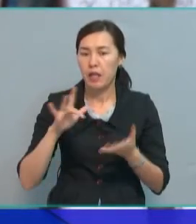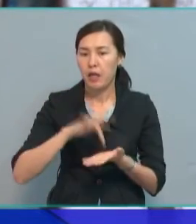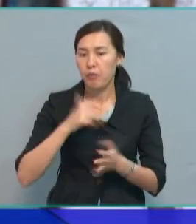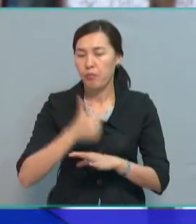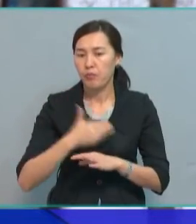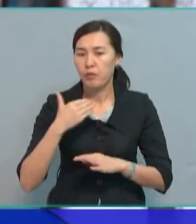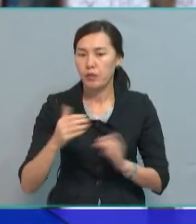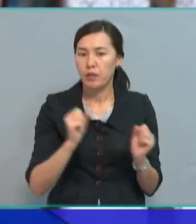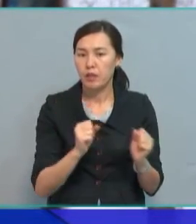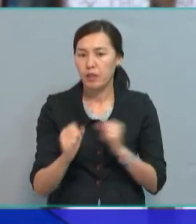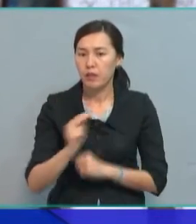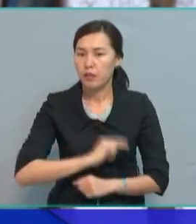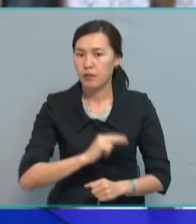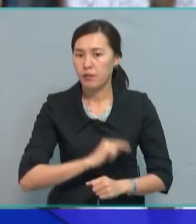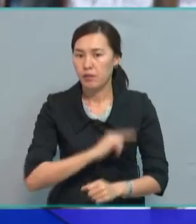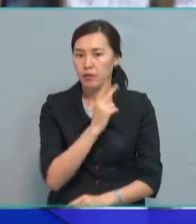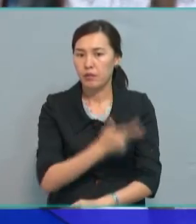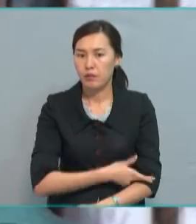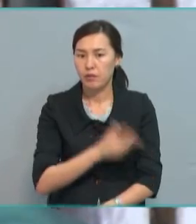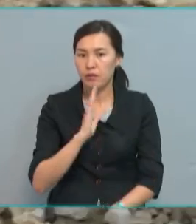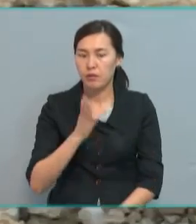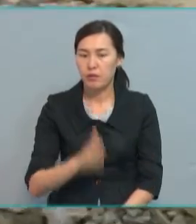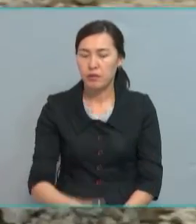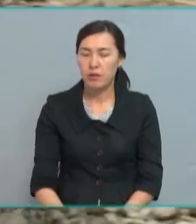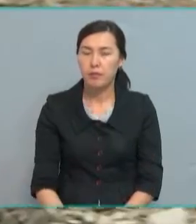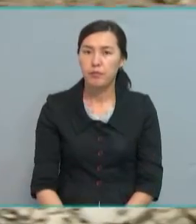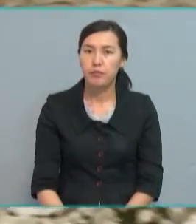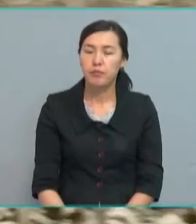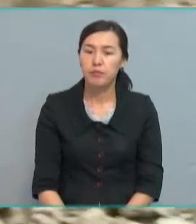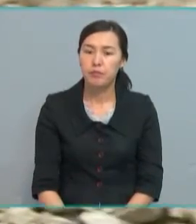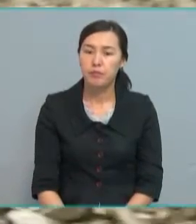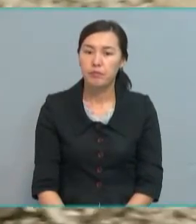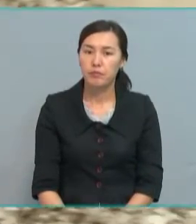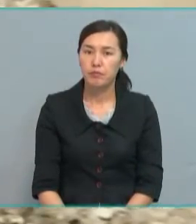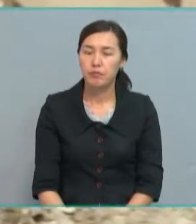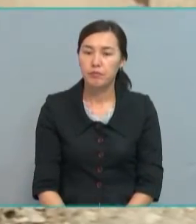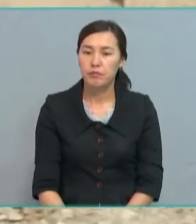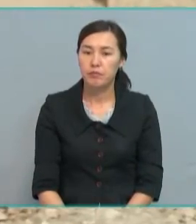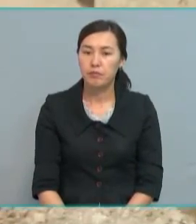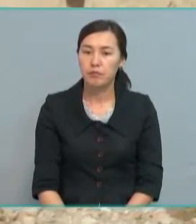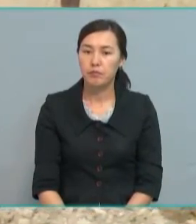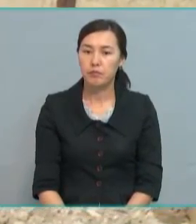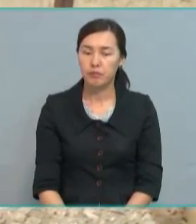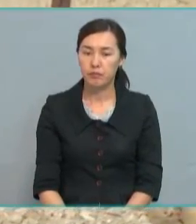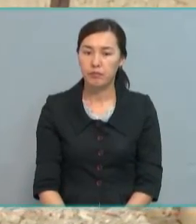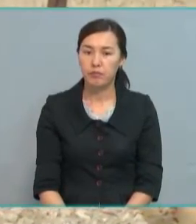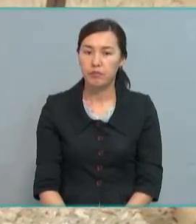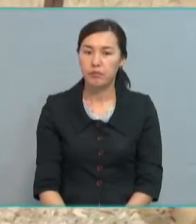басшылығы тарапынан сақтық шаралары күшейтілмек. Гүлсанат Қалмырзақ, Забай Құралбаев, Олжас Байтуов, жаңалықтар.